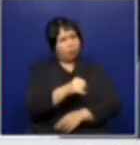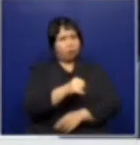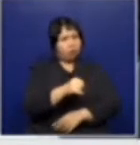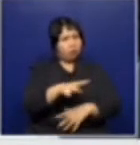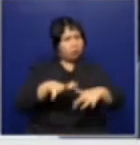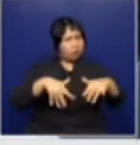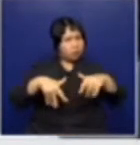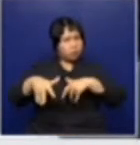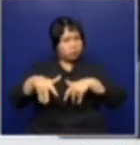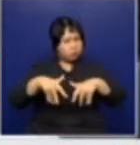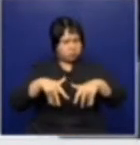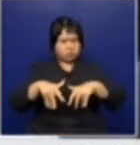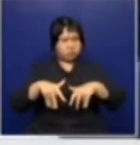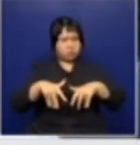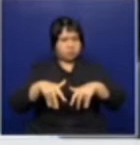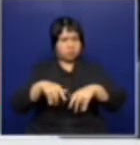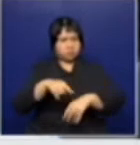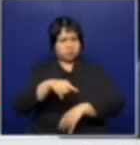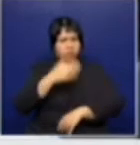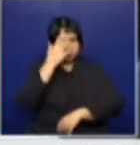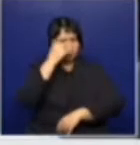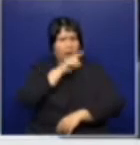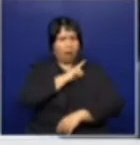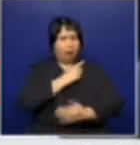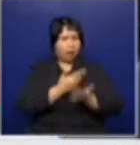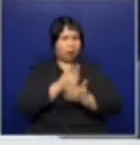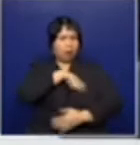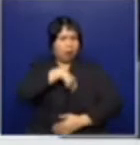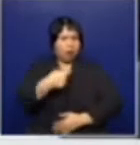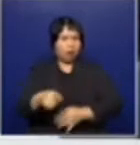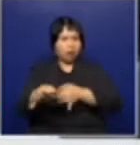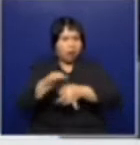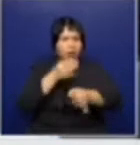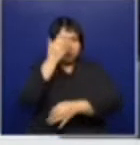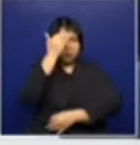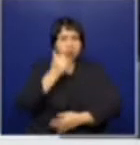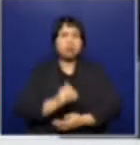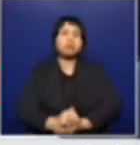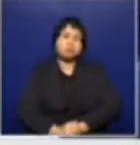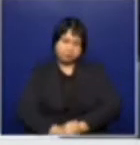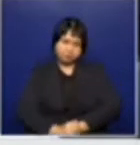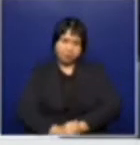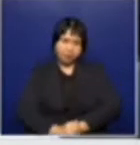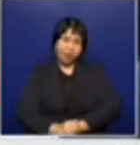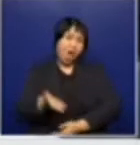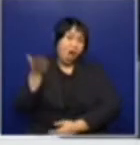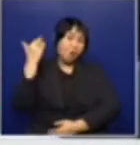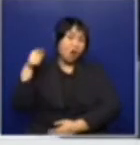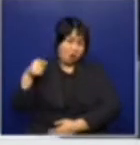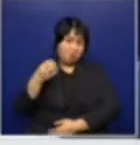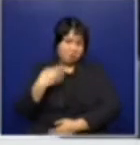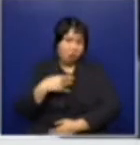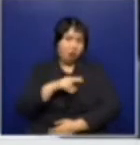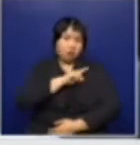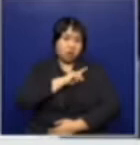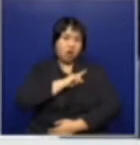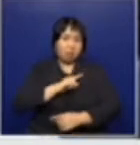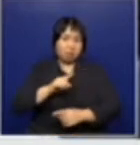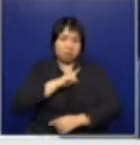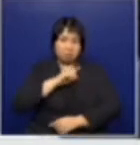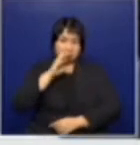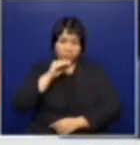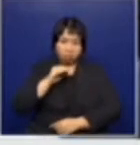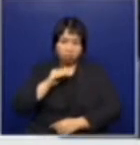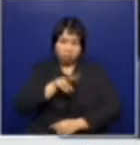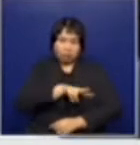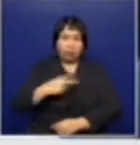นต้องมารับผิดชอบชดใช้แทนตอนแรกท่านบอกว่าท่านจะรับผิดชอบเองคืนคำครับบ